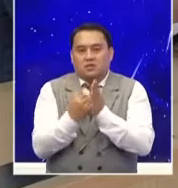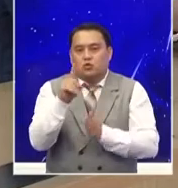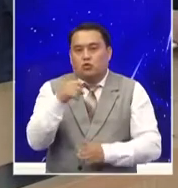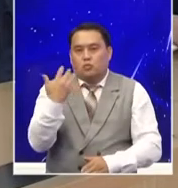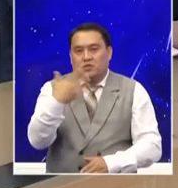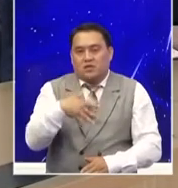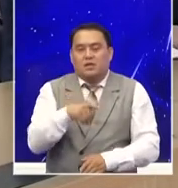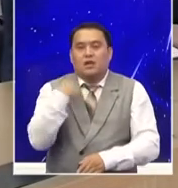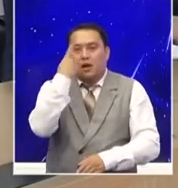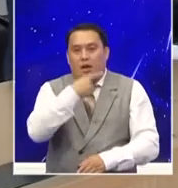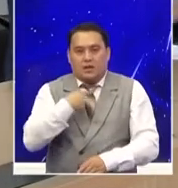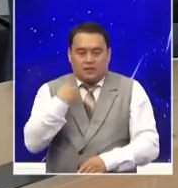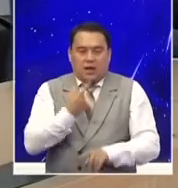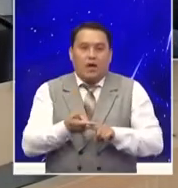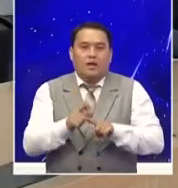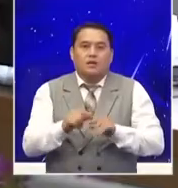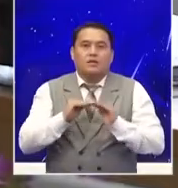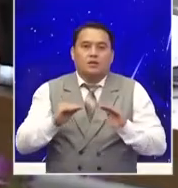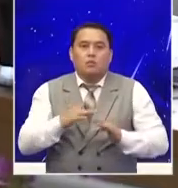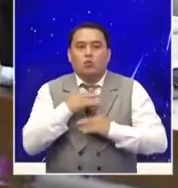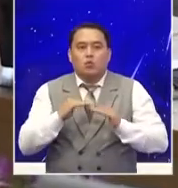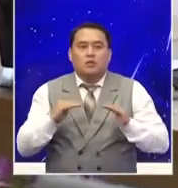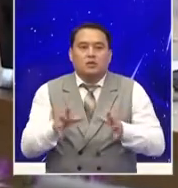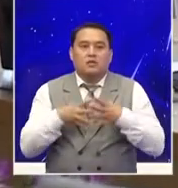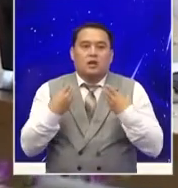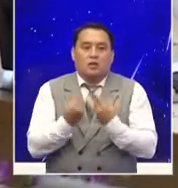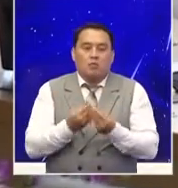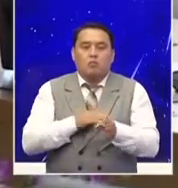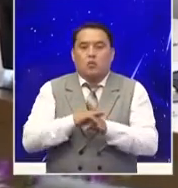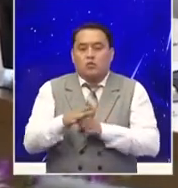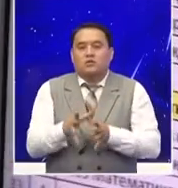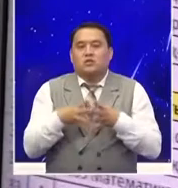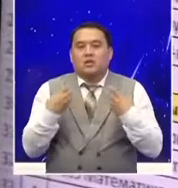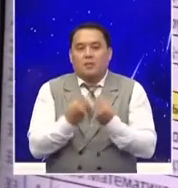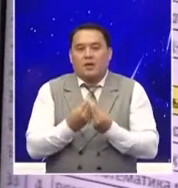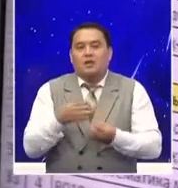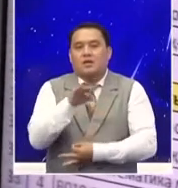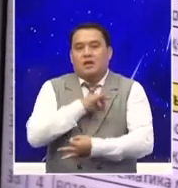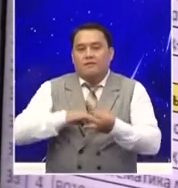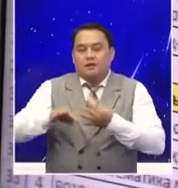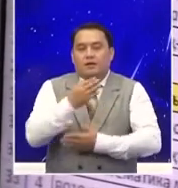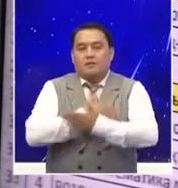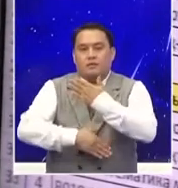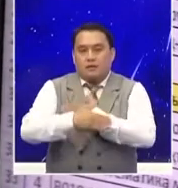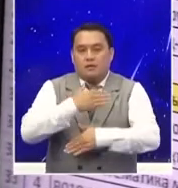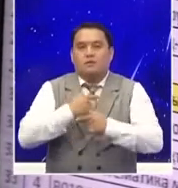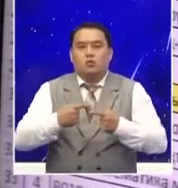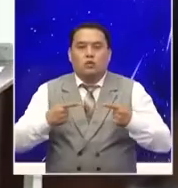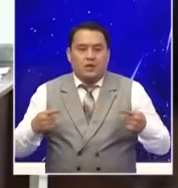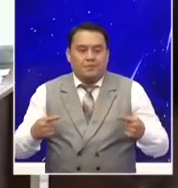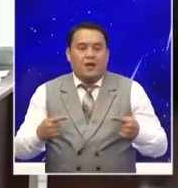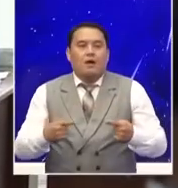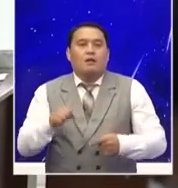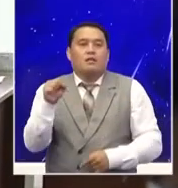150 лиц по категориям. Это дети из многодетных, малообеспеченных и неполных семей, сироты, дети-инвалиды и другие. Напомним,